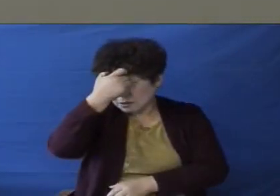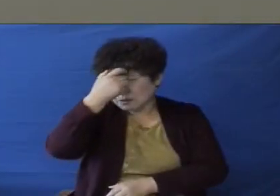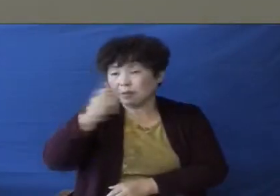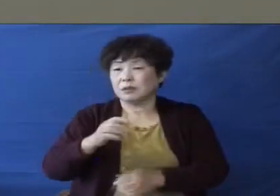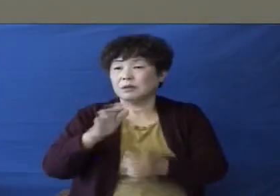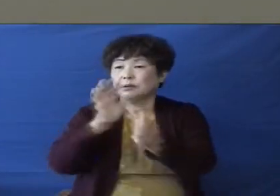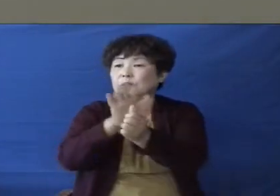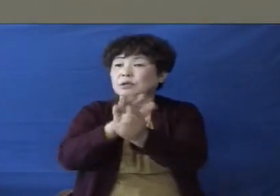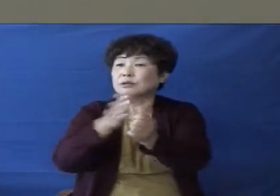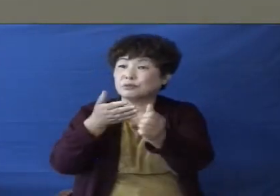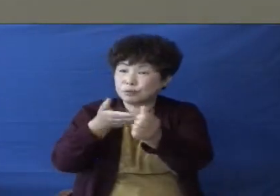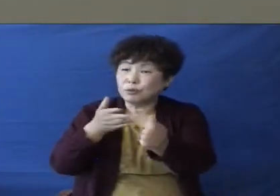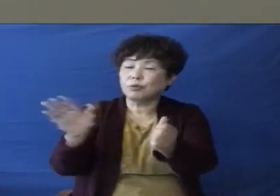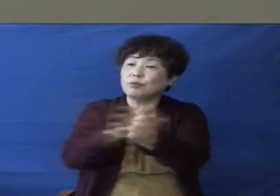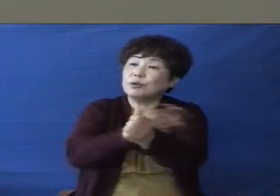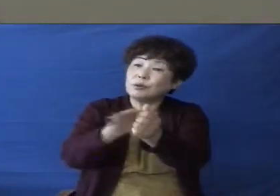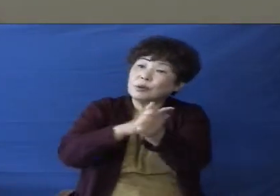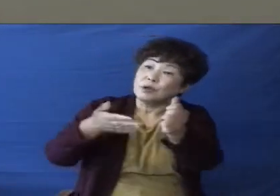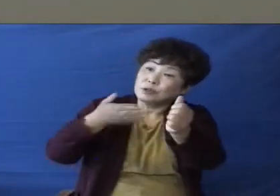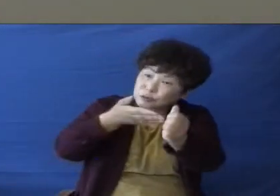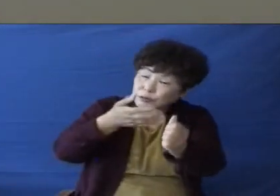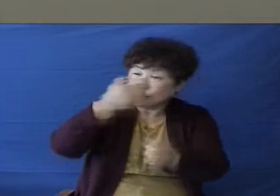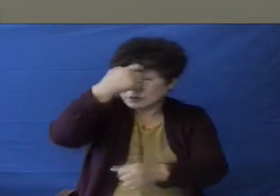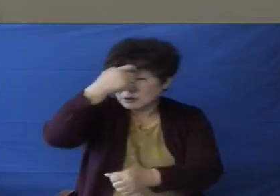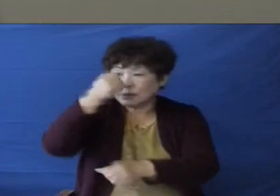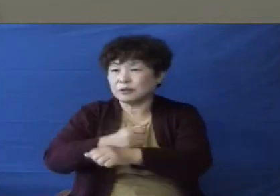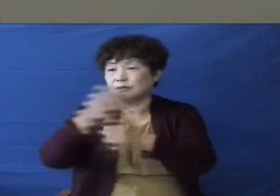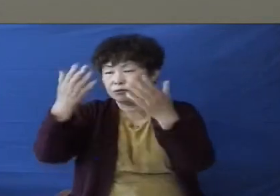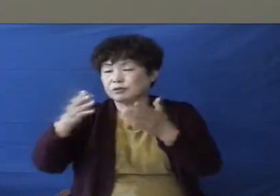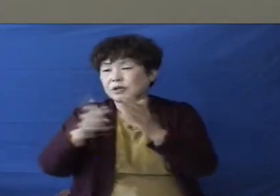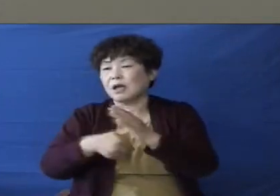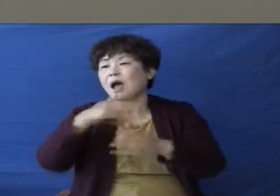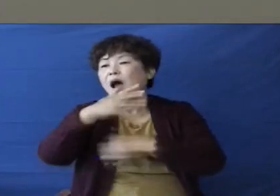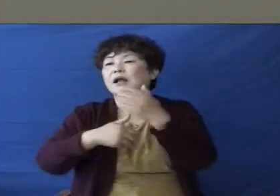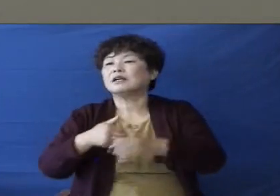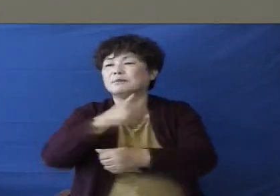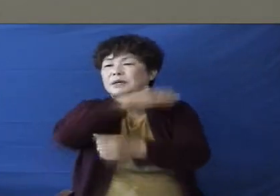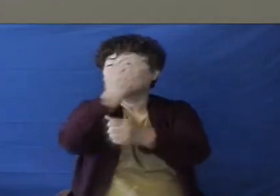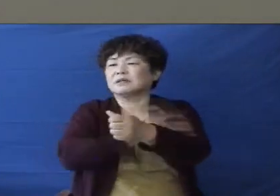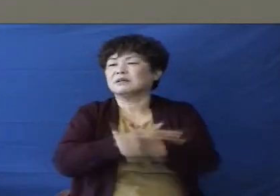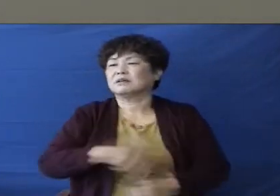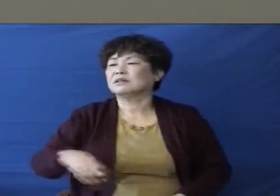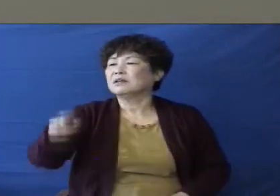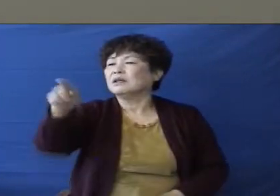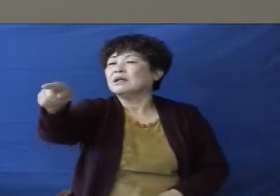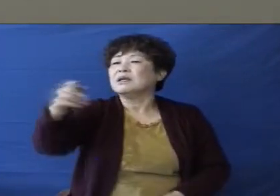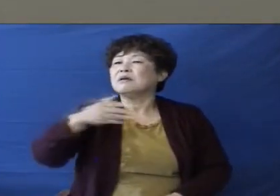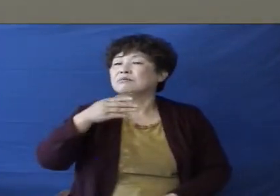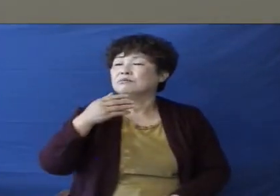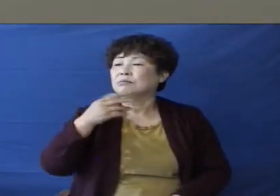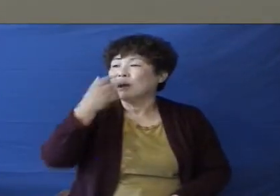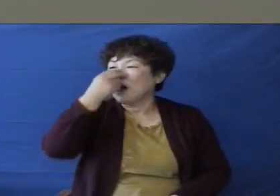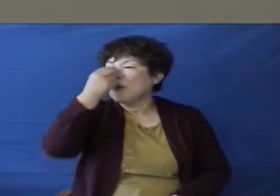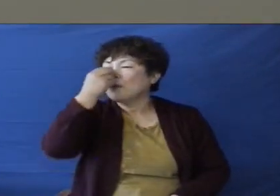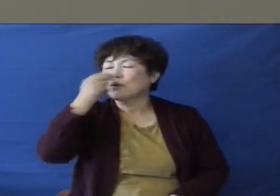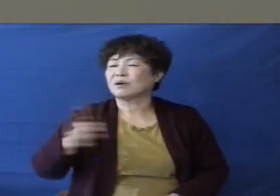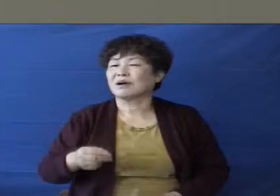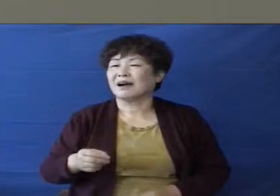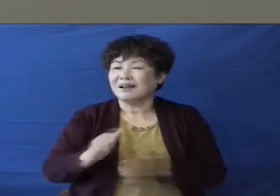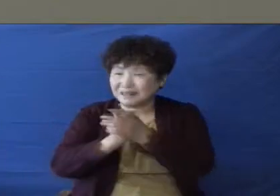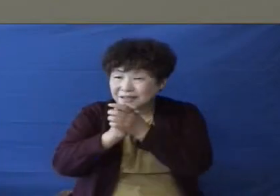찾아가서 위로해 주고 기도해 줄 때 야 나 님 의 능력이 세계 만방에 펼쳐질 줄로 믿습니다